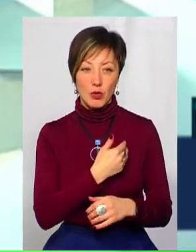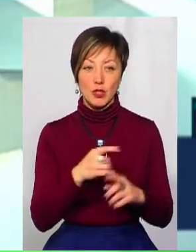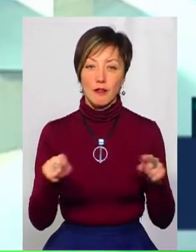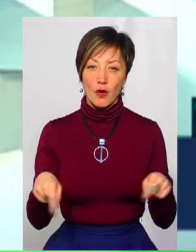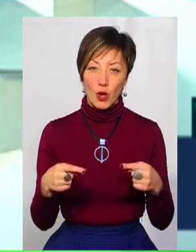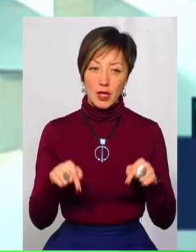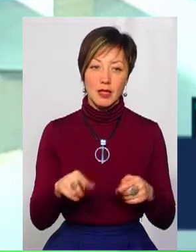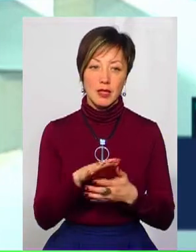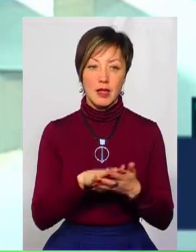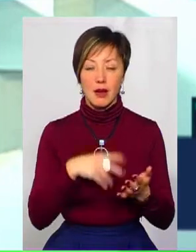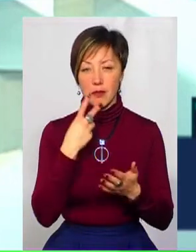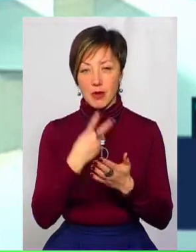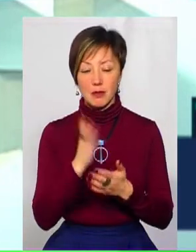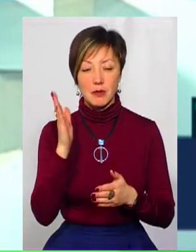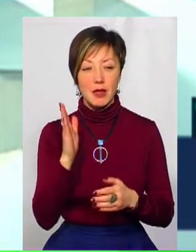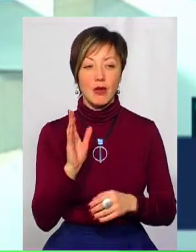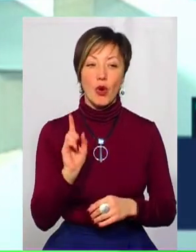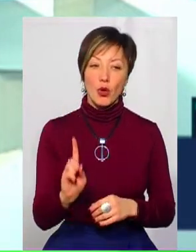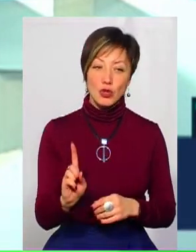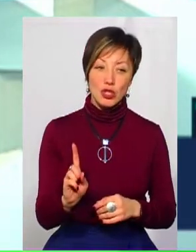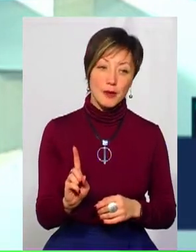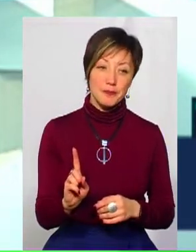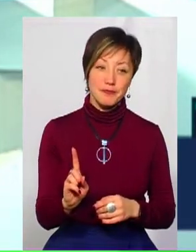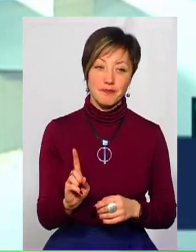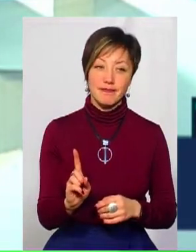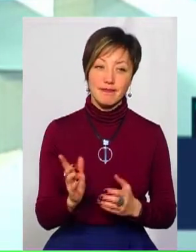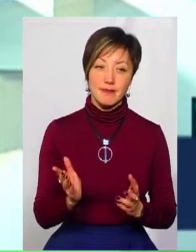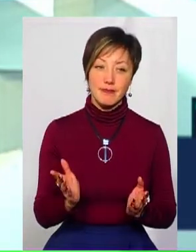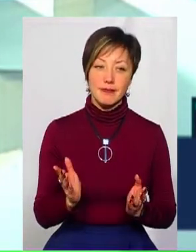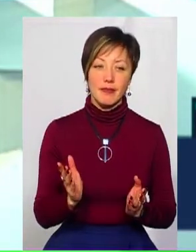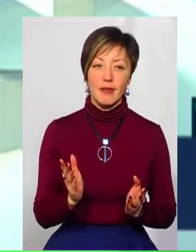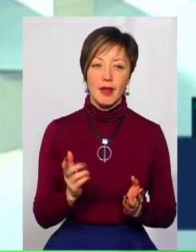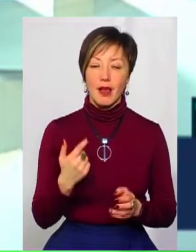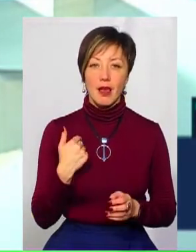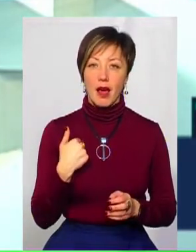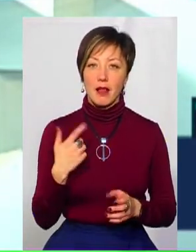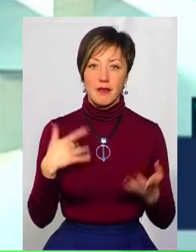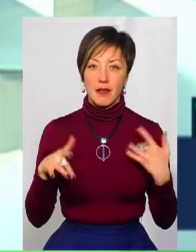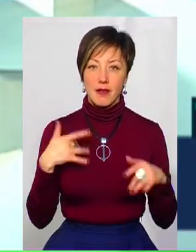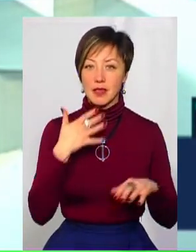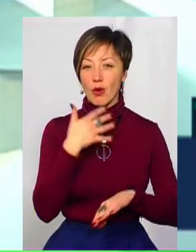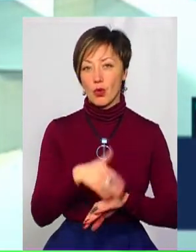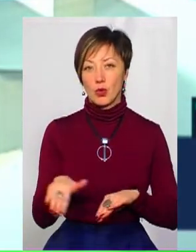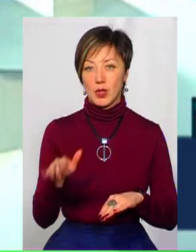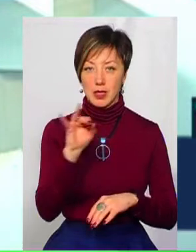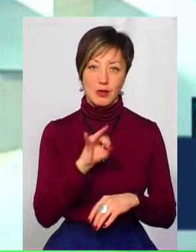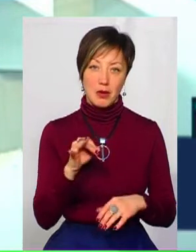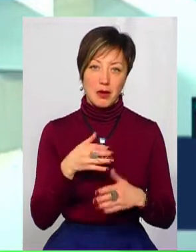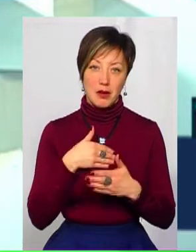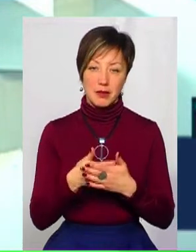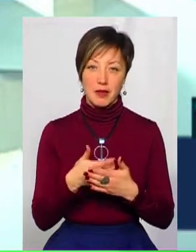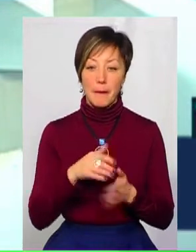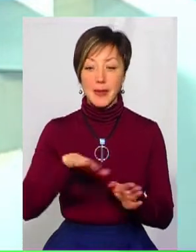дотворити і далі бачити перспективи, хоча я не зарікаюся від закордонної історії, де активно...